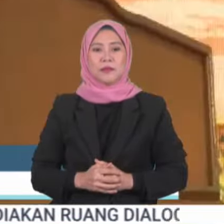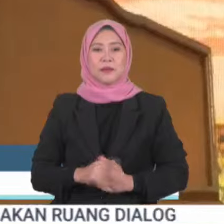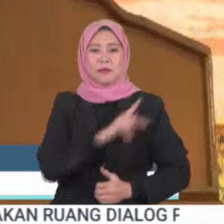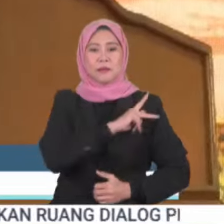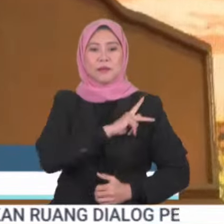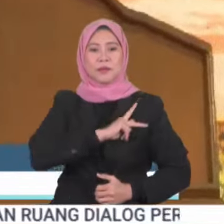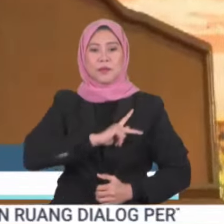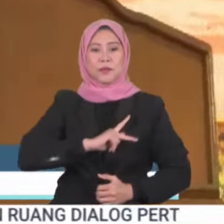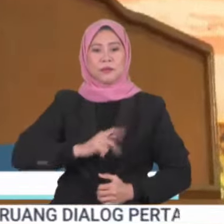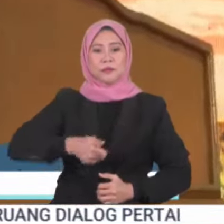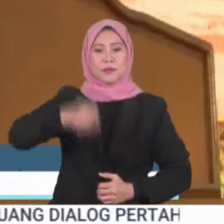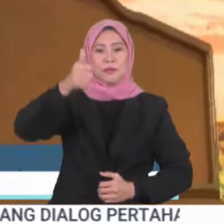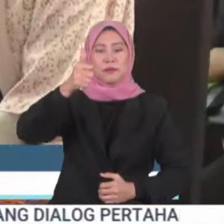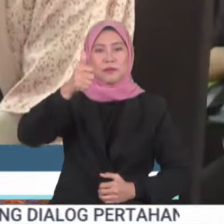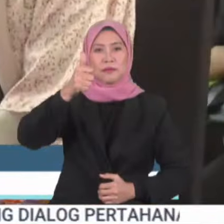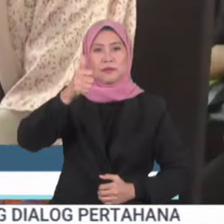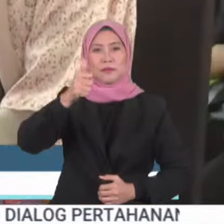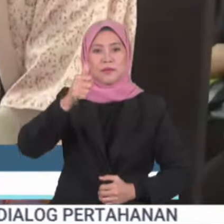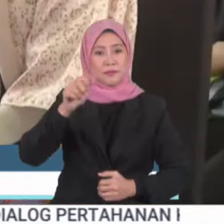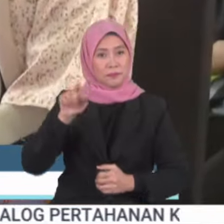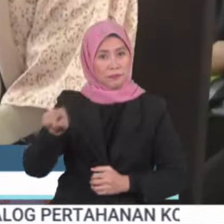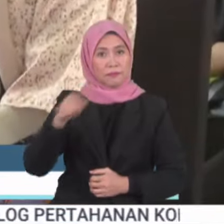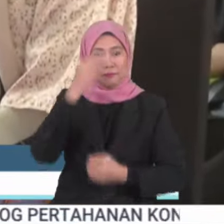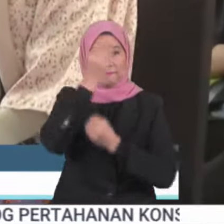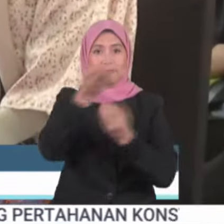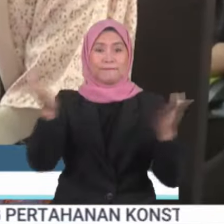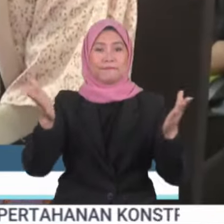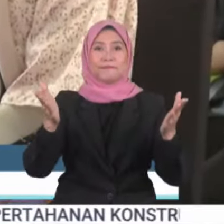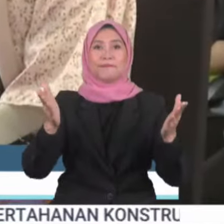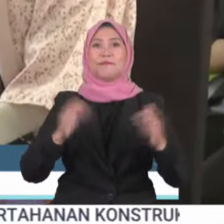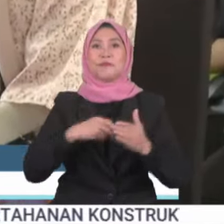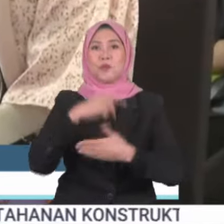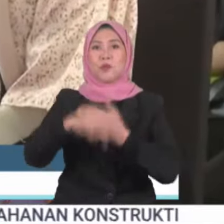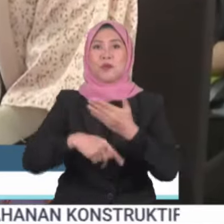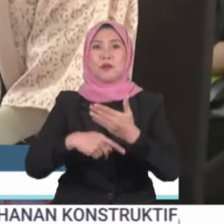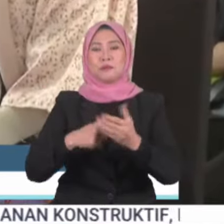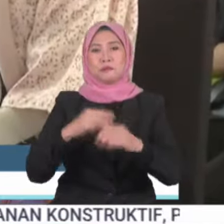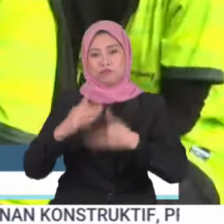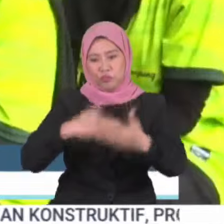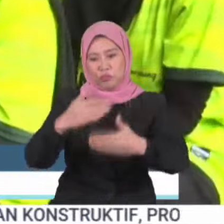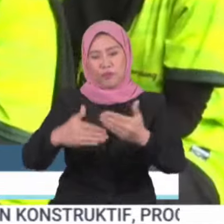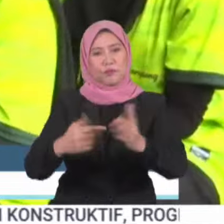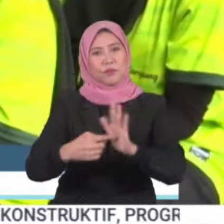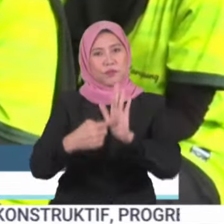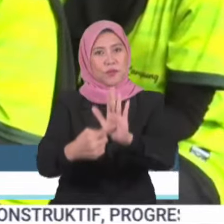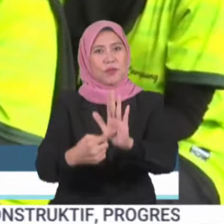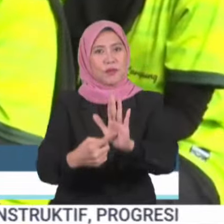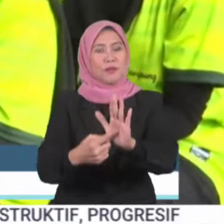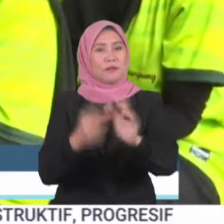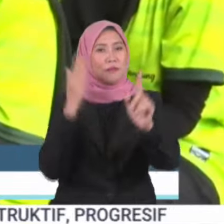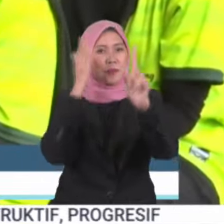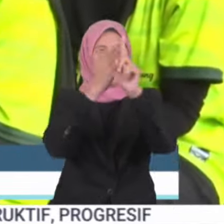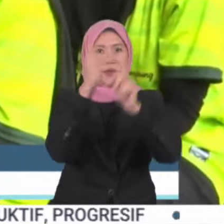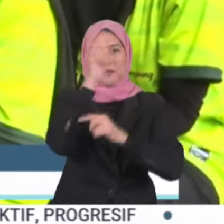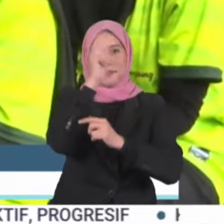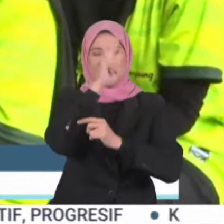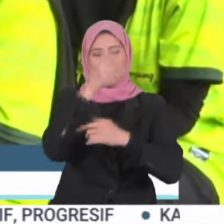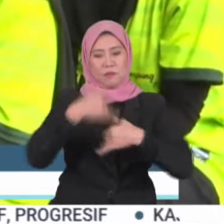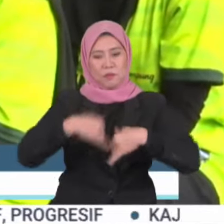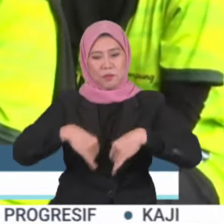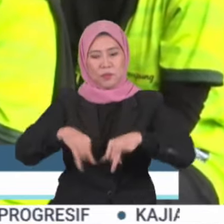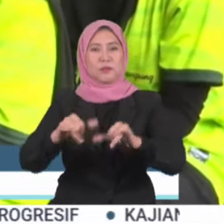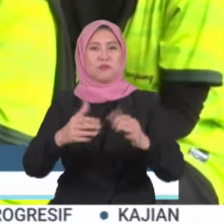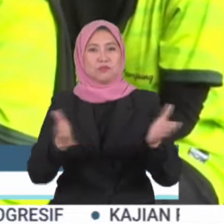Ketua pengarahnya, Datuk Kamarul Bahrain A. Kasim memberitahu, inisiatif yang dilaksanakan ini juga mengenengahkan hasrat kerajaan untuk terus